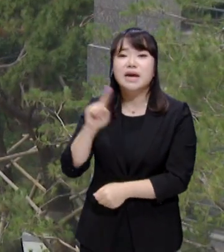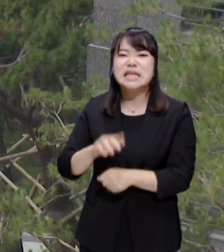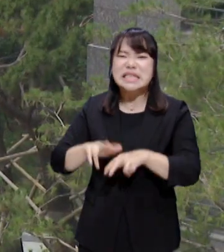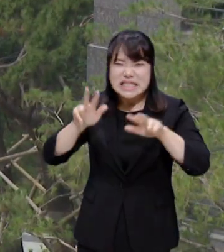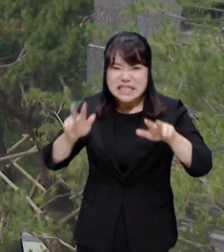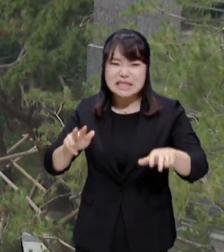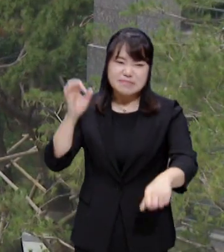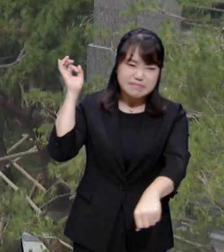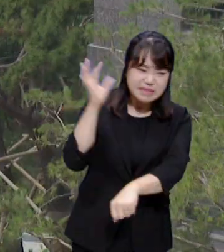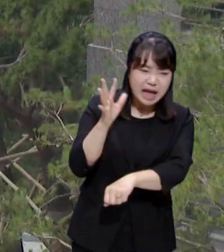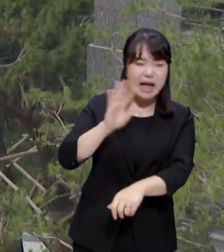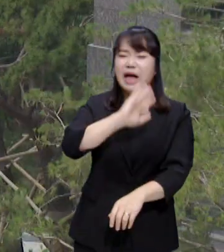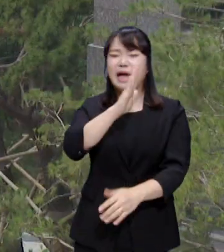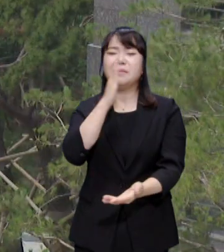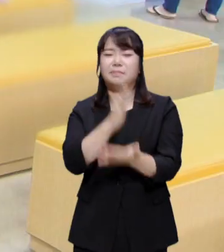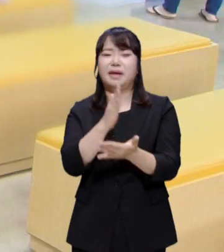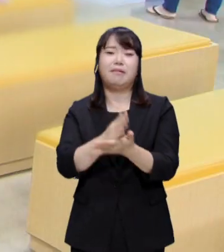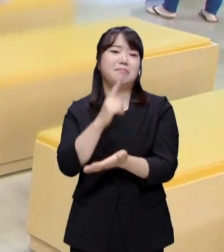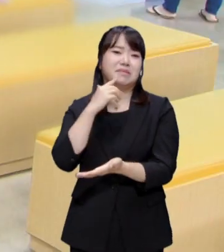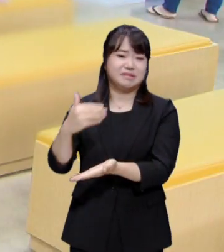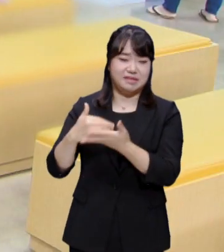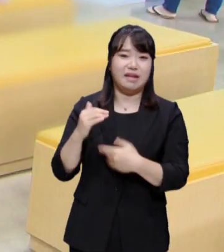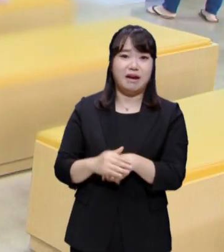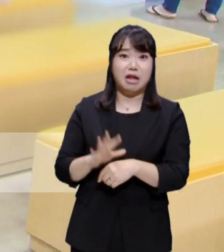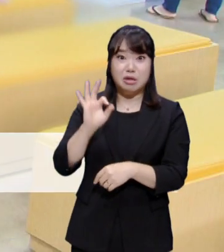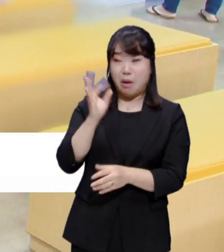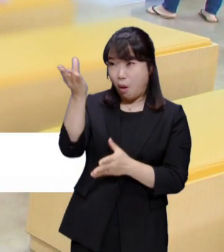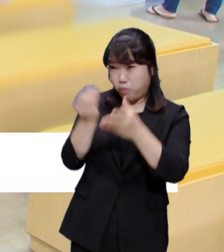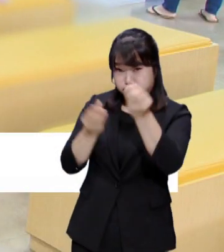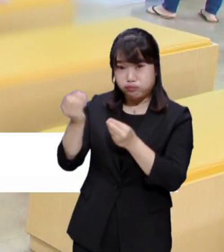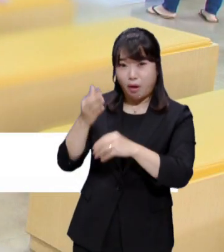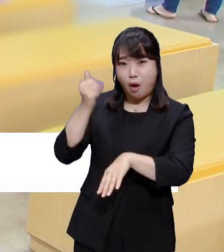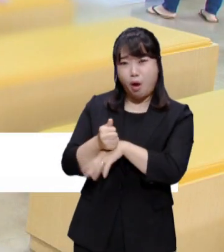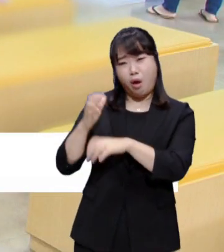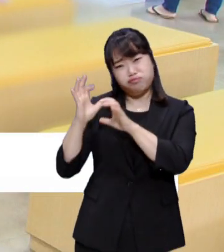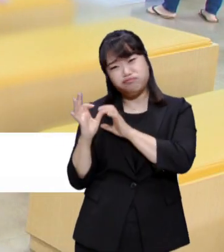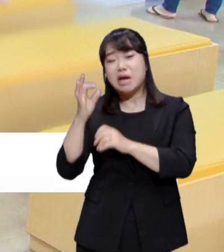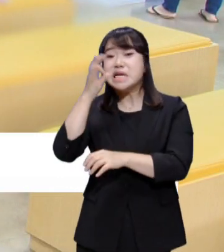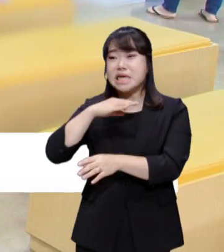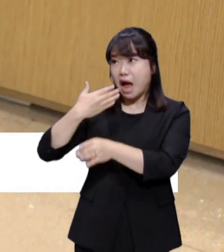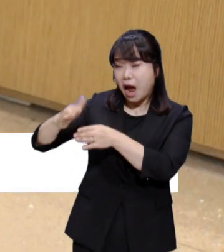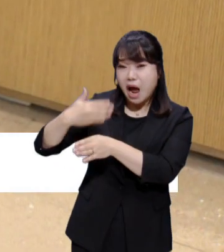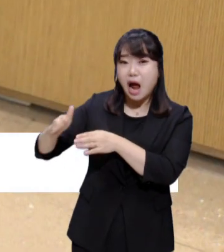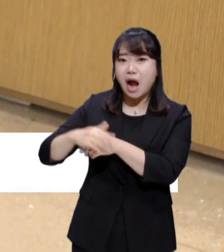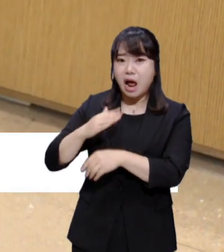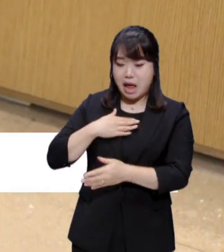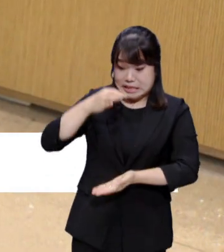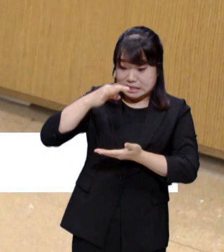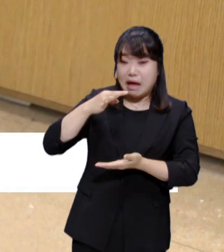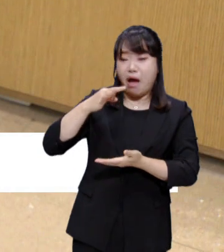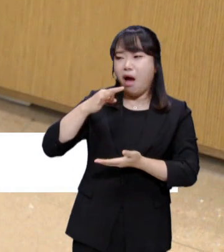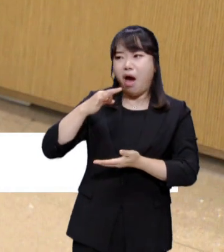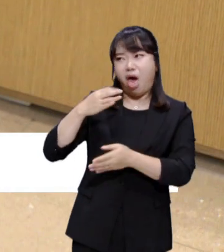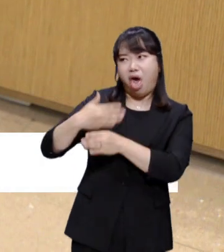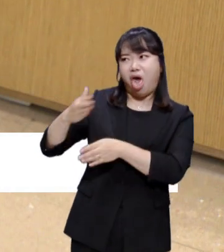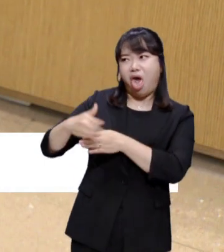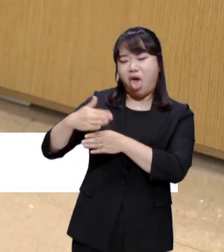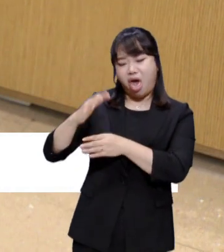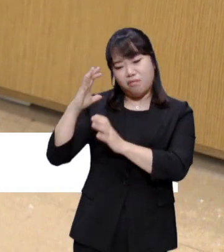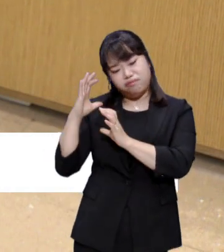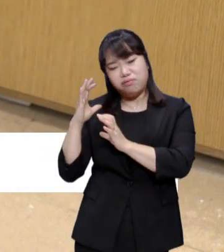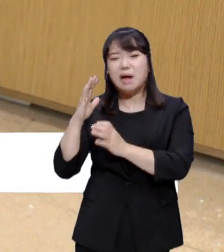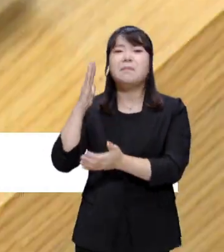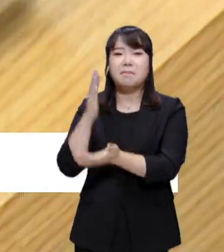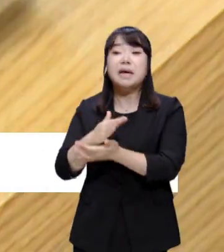살 시기가 아니라는 입장입니다. 대출을 받았을 때 부담해야 하는 돈이 자산 대비 큰 상황인 만큼